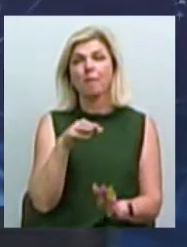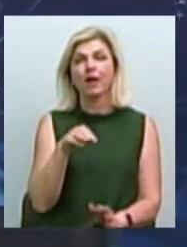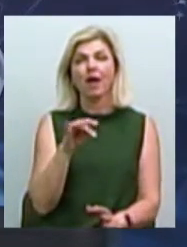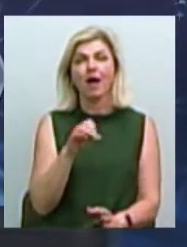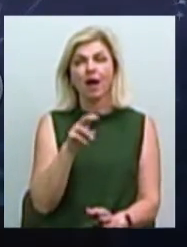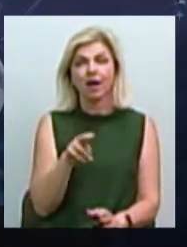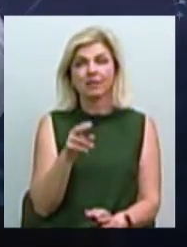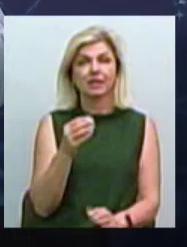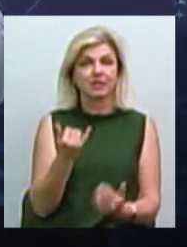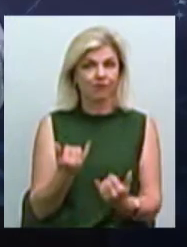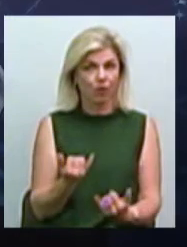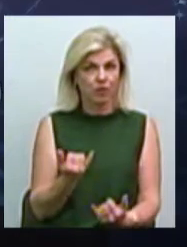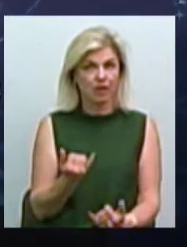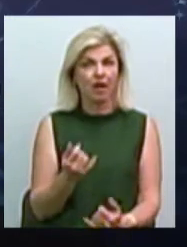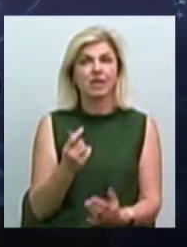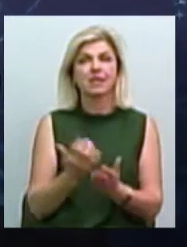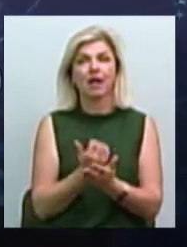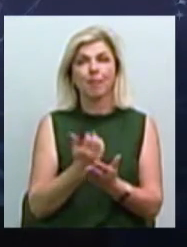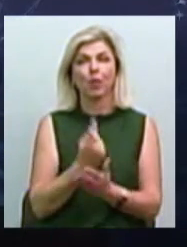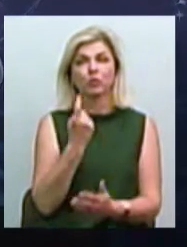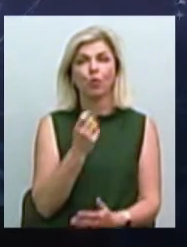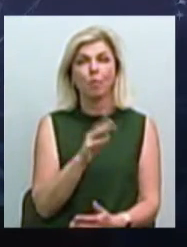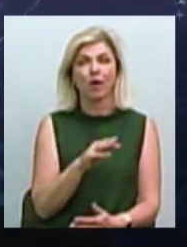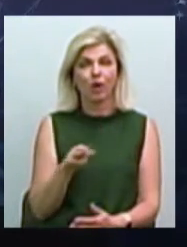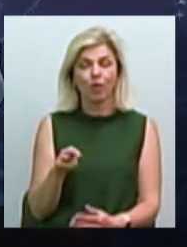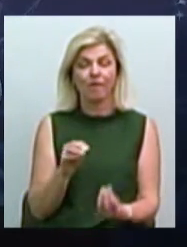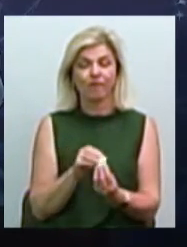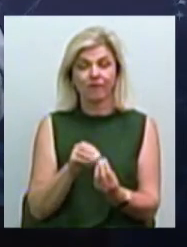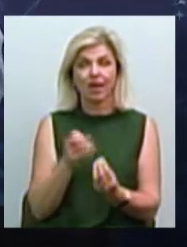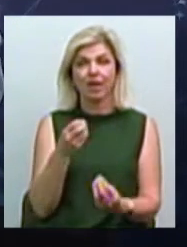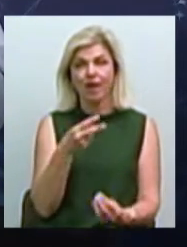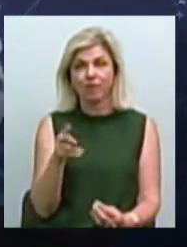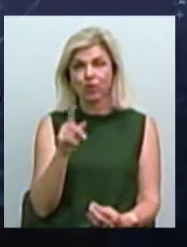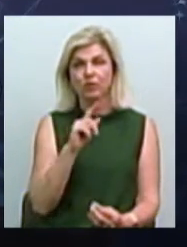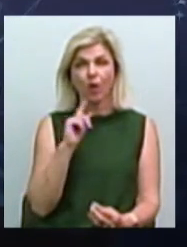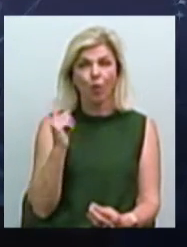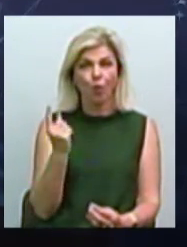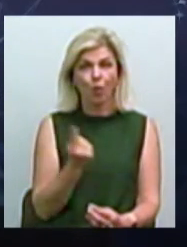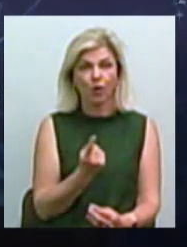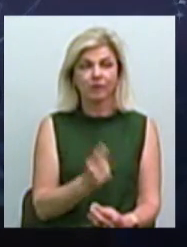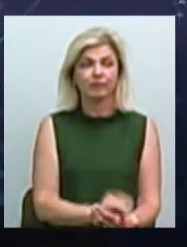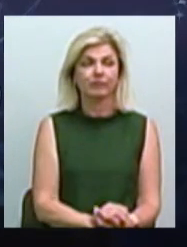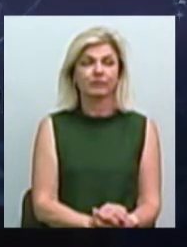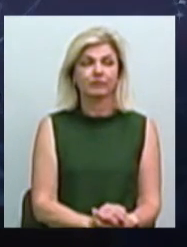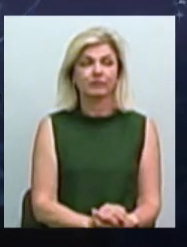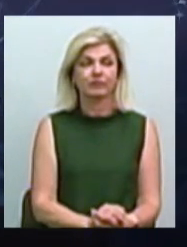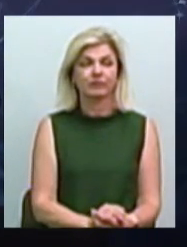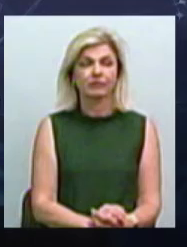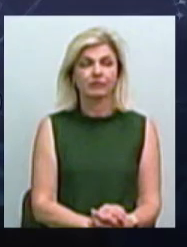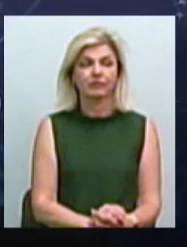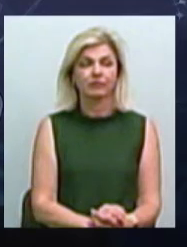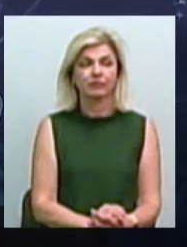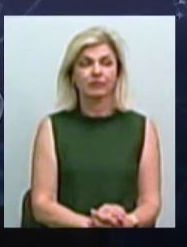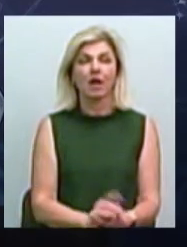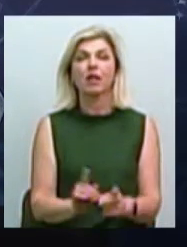сегодня, зарабатывая, допустим, 100 миллионов тех же самых евро за год, декларируя доходную часть,